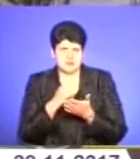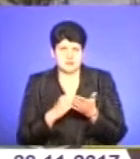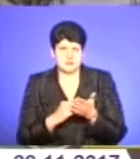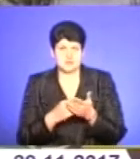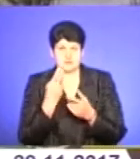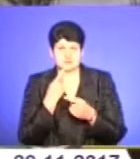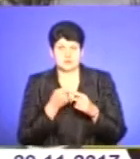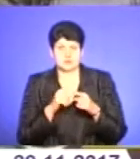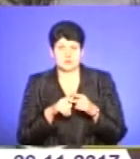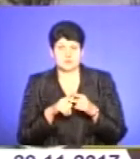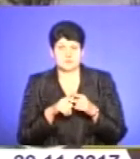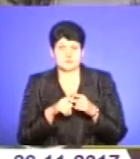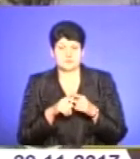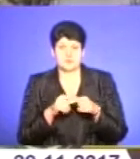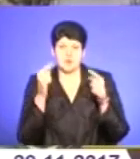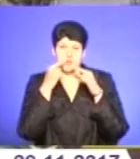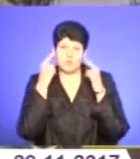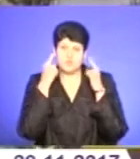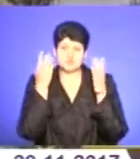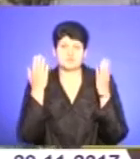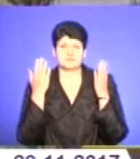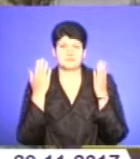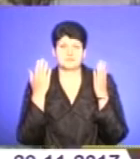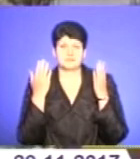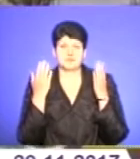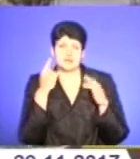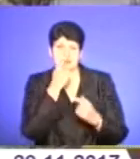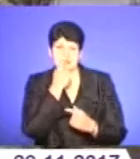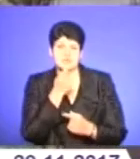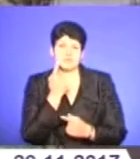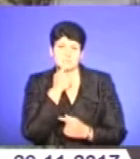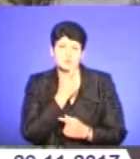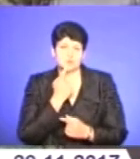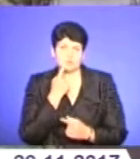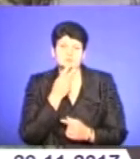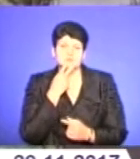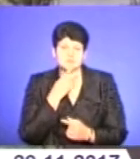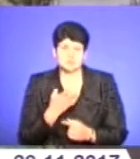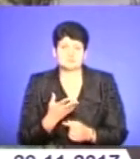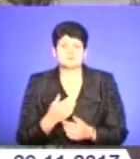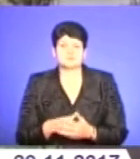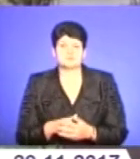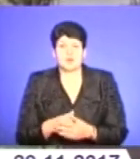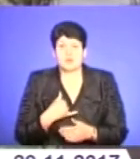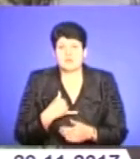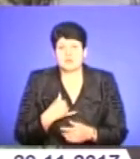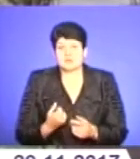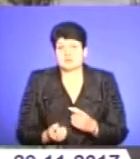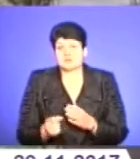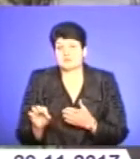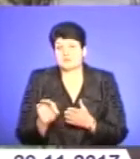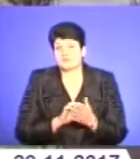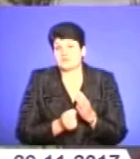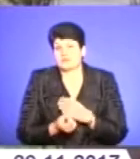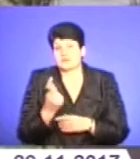от схожість, там розріз очей, там форма носа, губ я побачила. Тобто, і в мене така зразу виникла